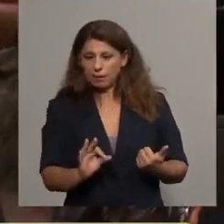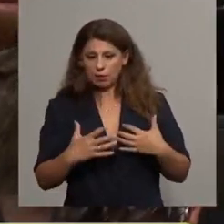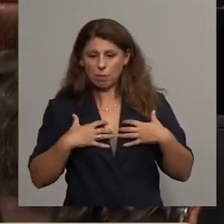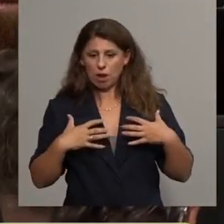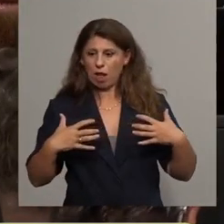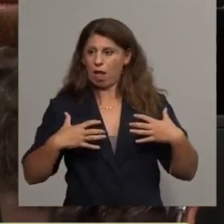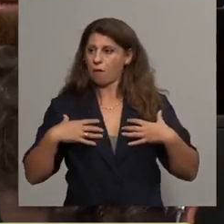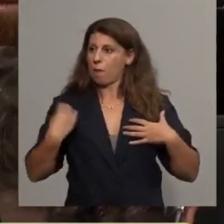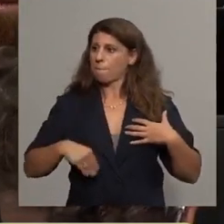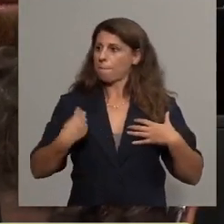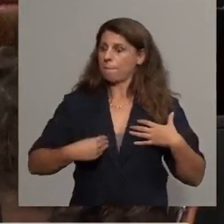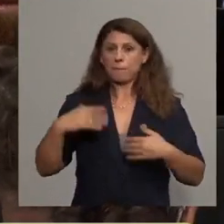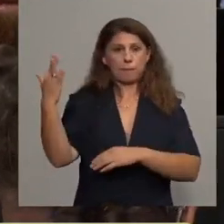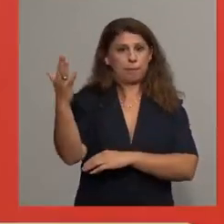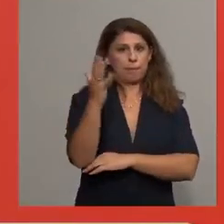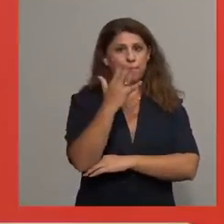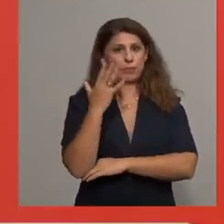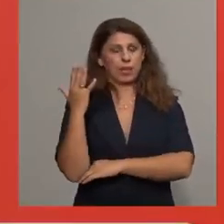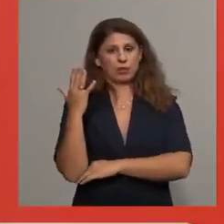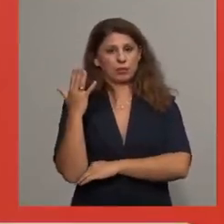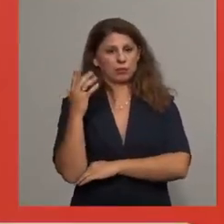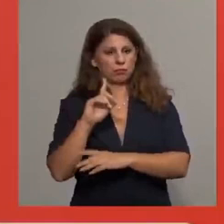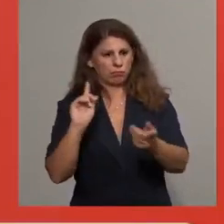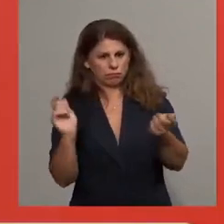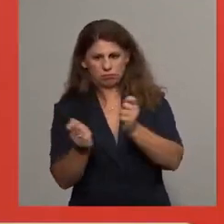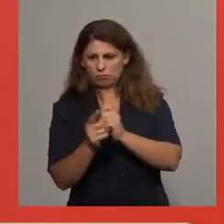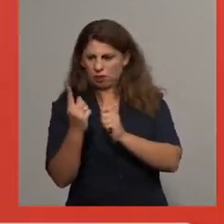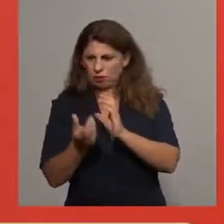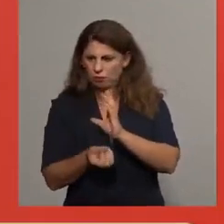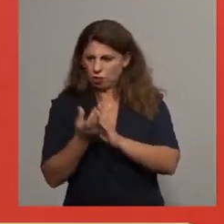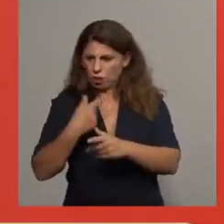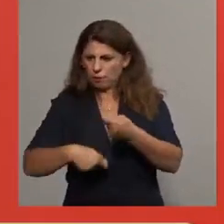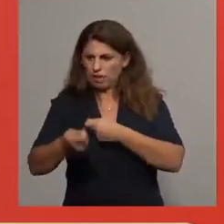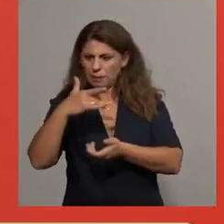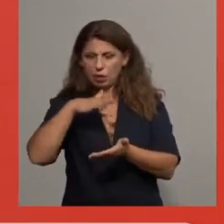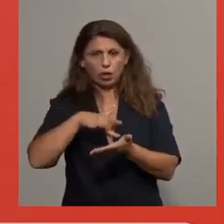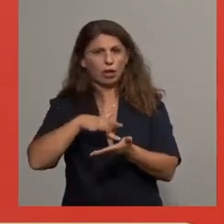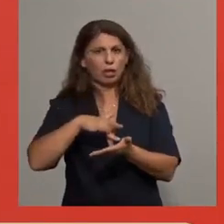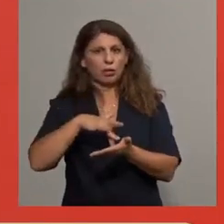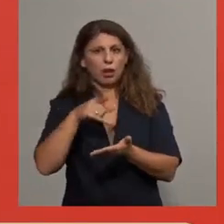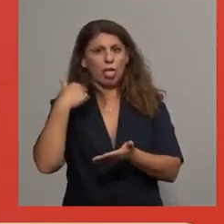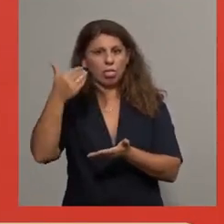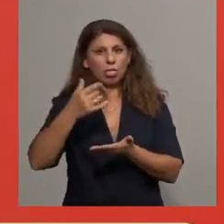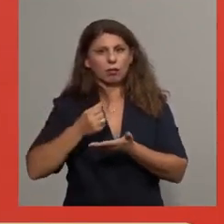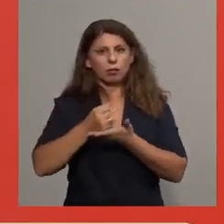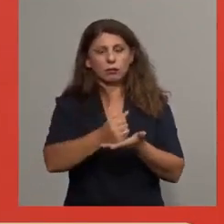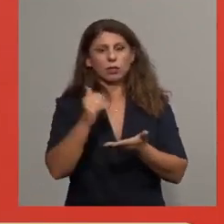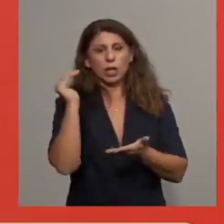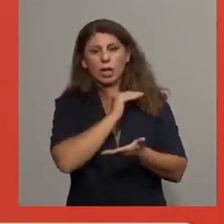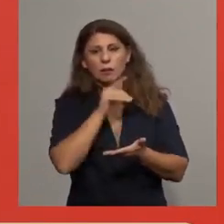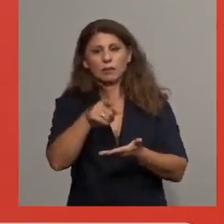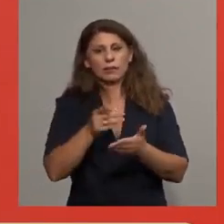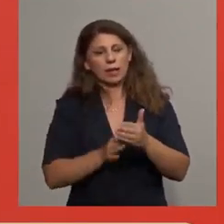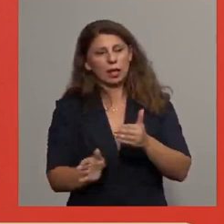πνεύμονα πρασίνου που τόσο έχει ανάγκη, ένα νέο επιχειρηματικό κέντρο που θα χρηματοδοτηθεί άμεσα